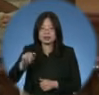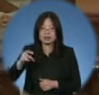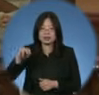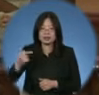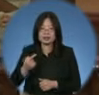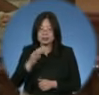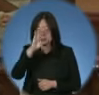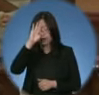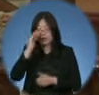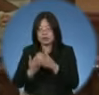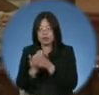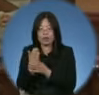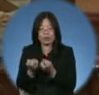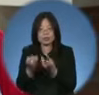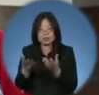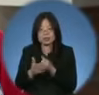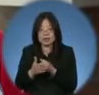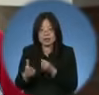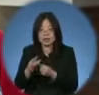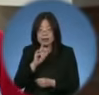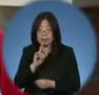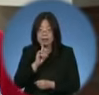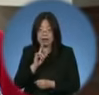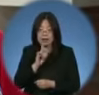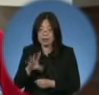안 꺼낼 수가 없어서 예. 말씀을 좀